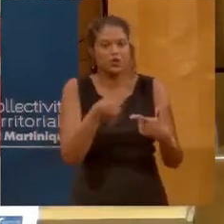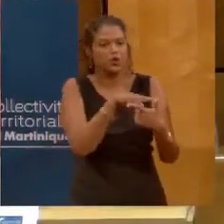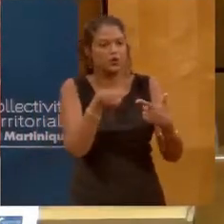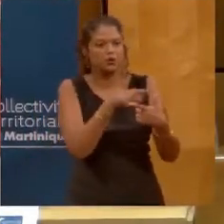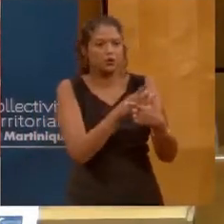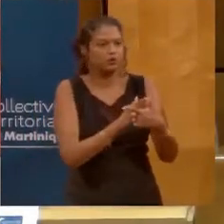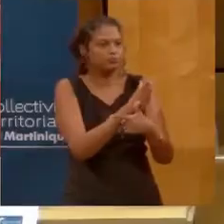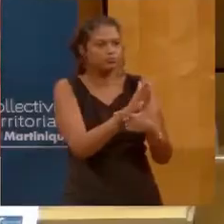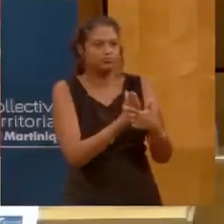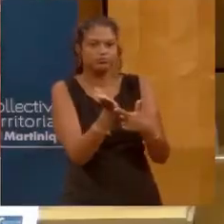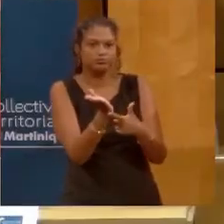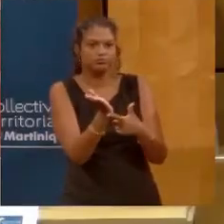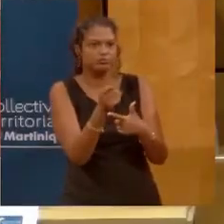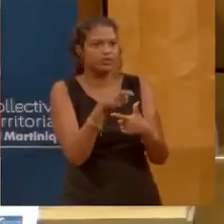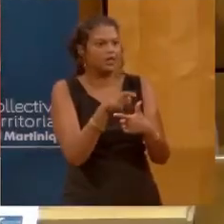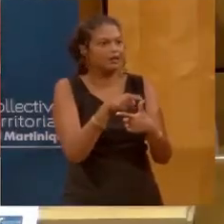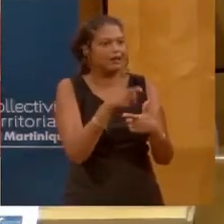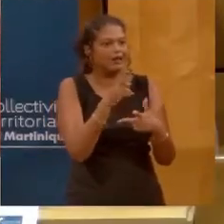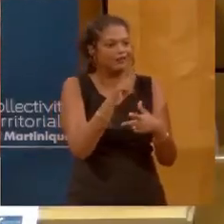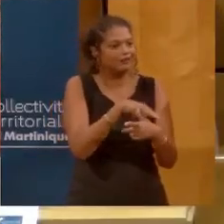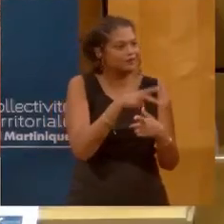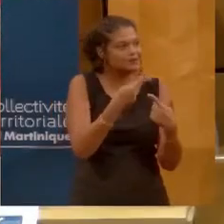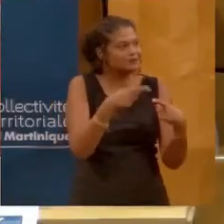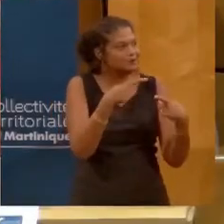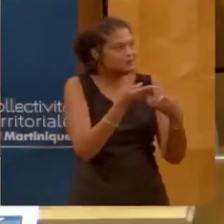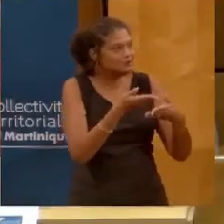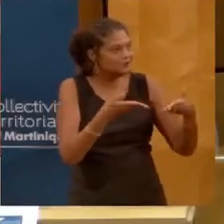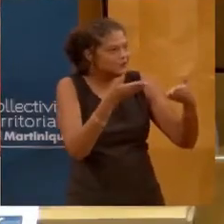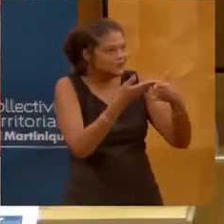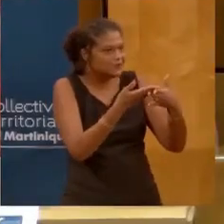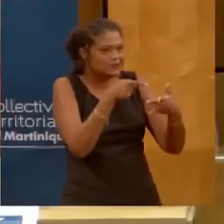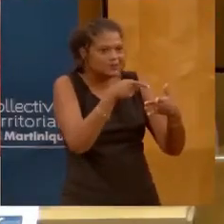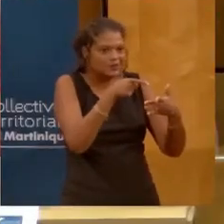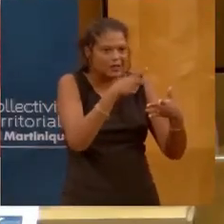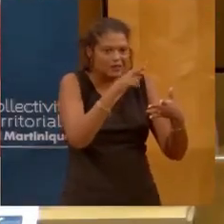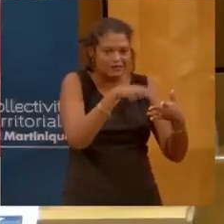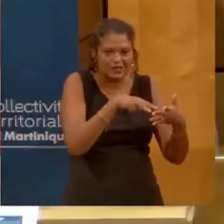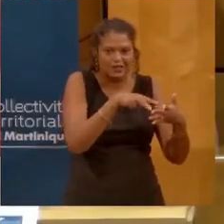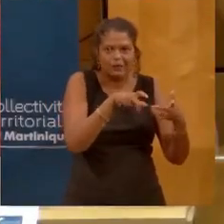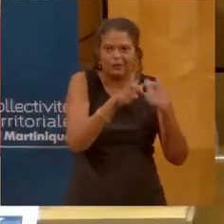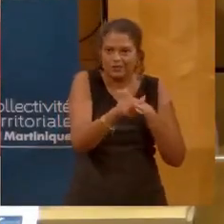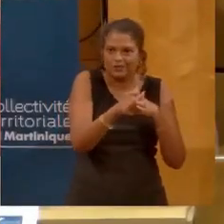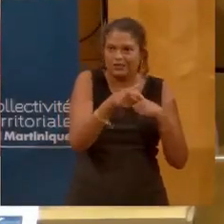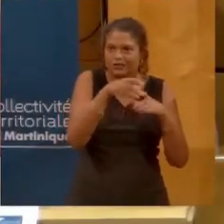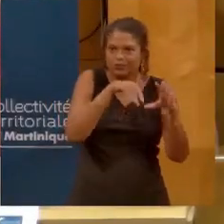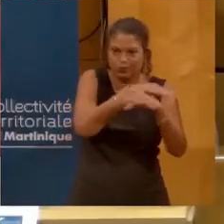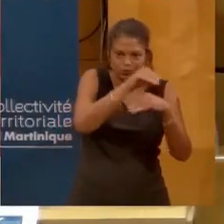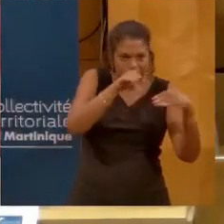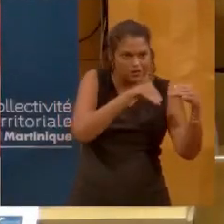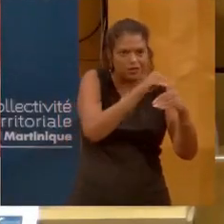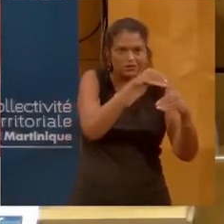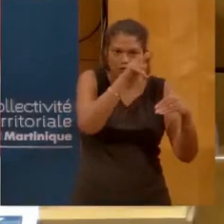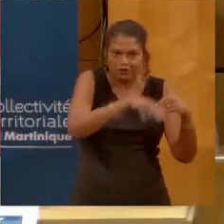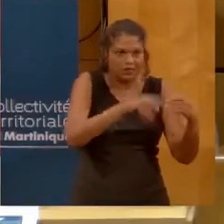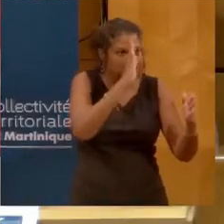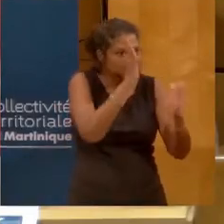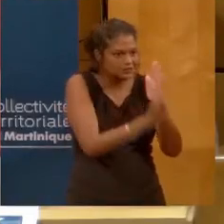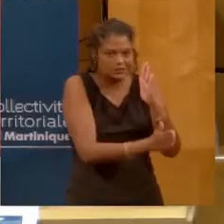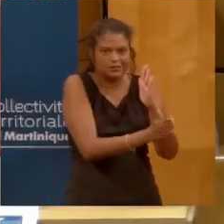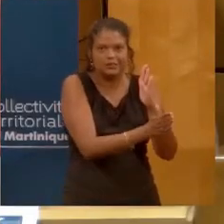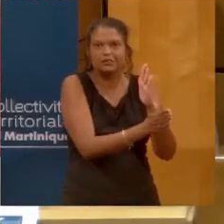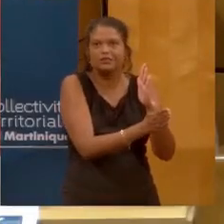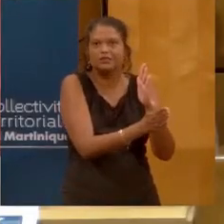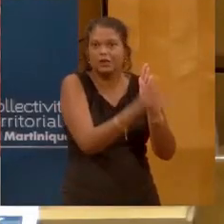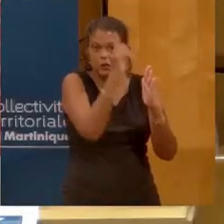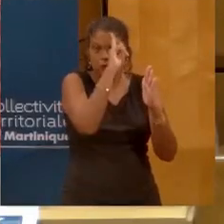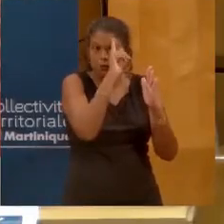aspect d'austérité qui va peser immédiatement sur les contribuables parce que les décisions d'augmentation sont déjà